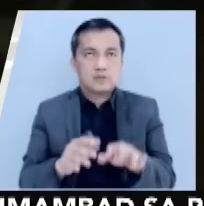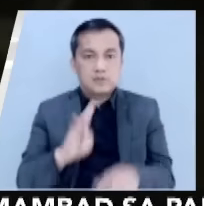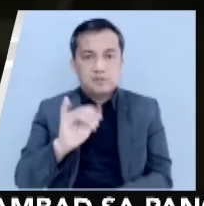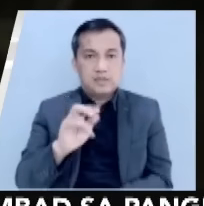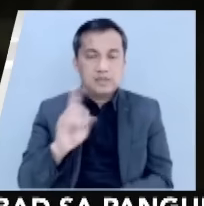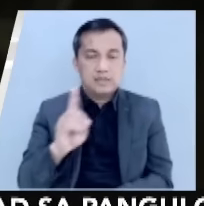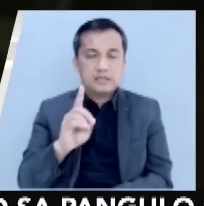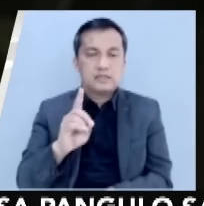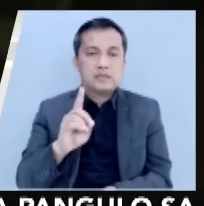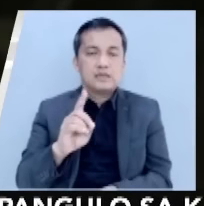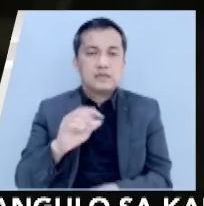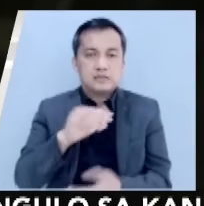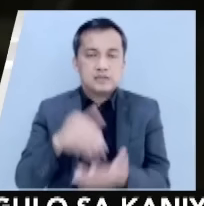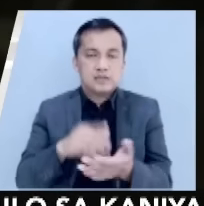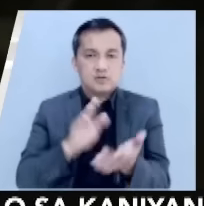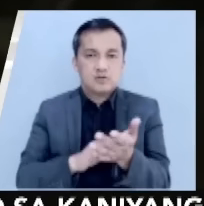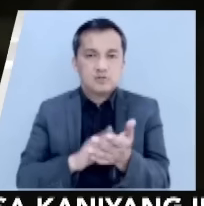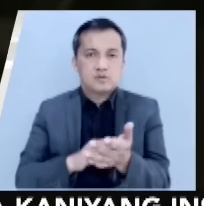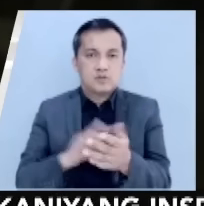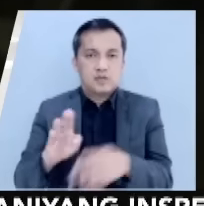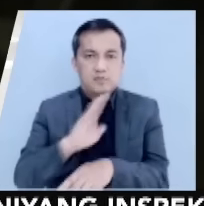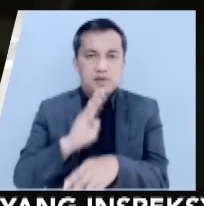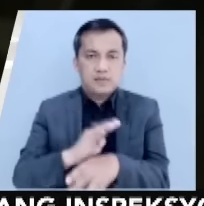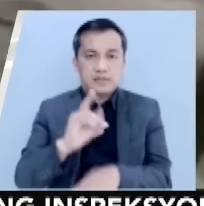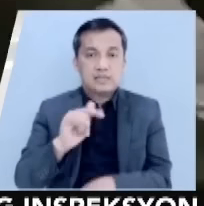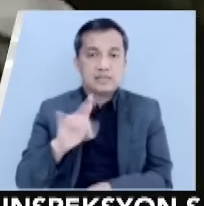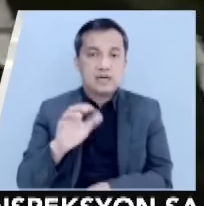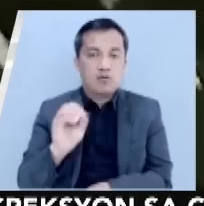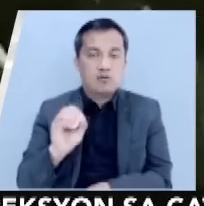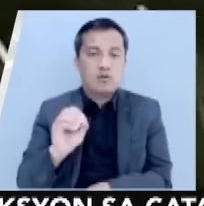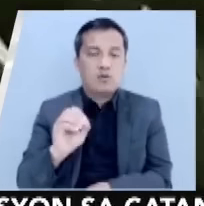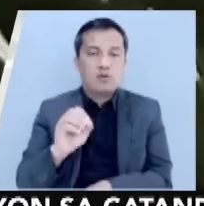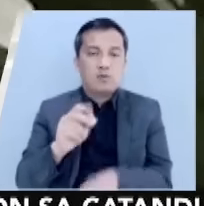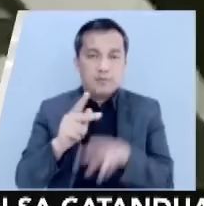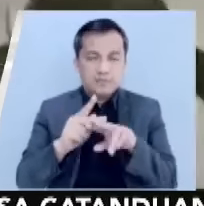sa bayan ng Calasiao, Pangasinan.